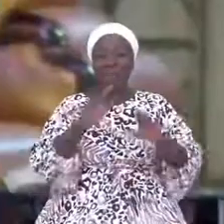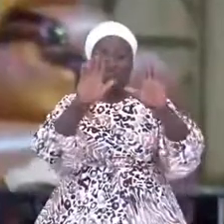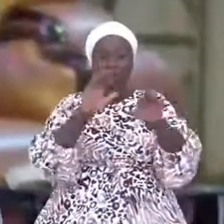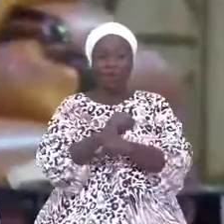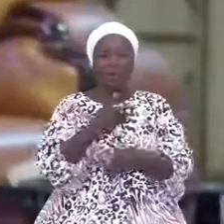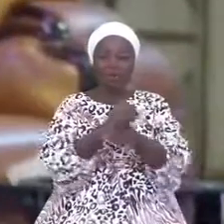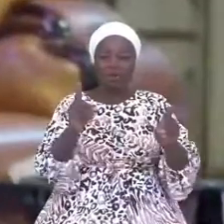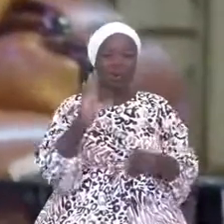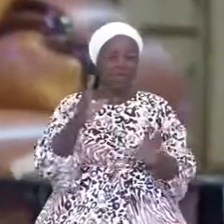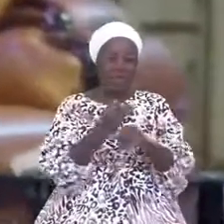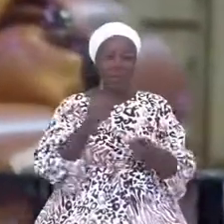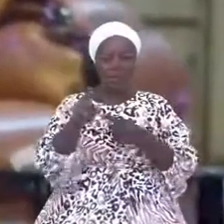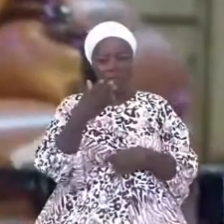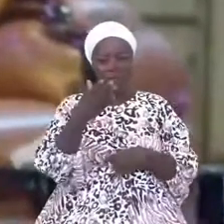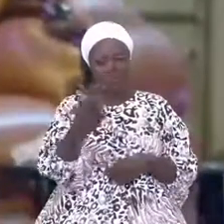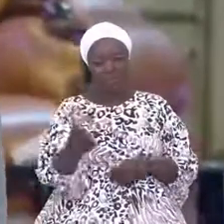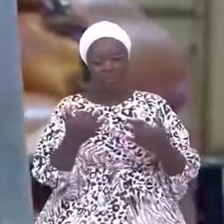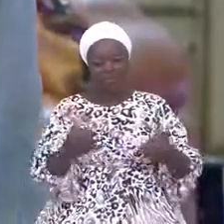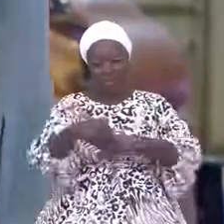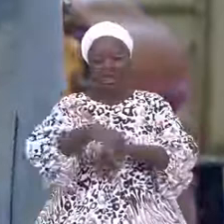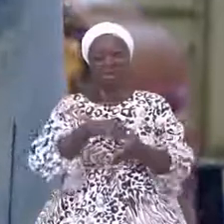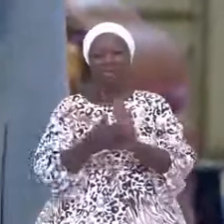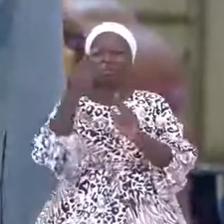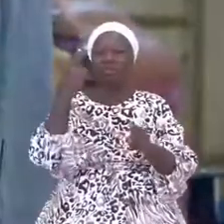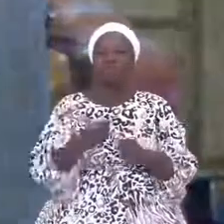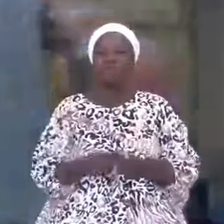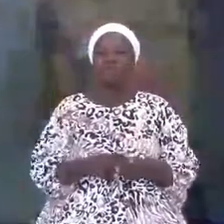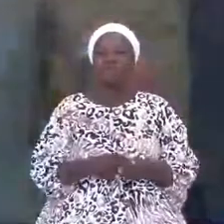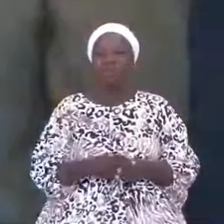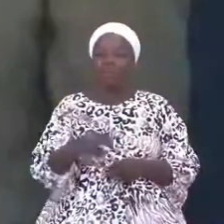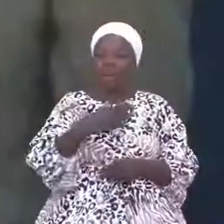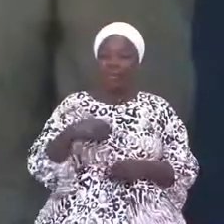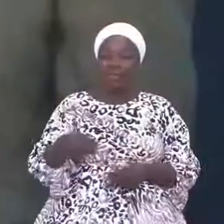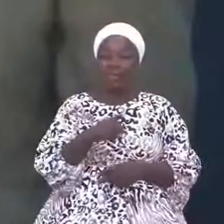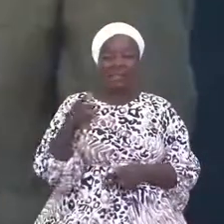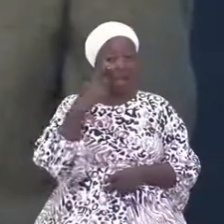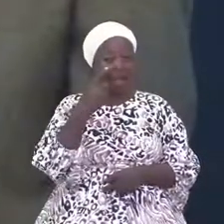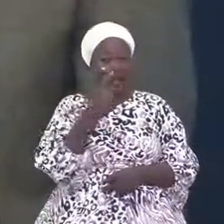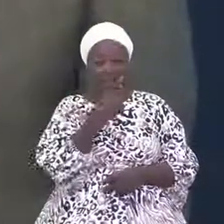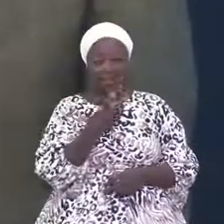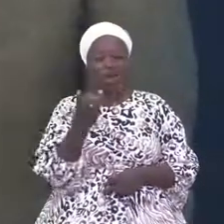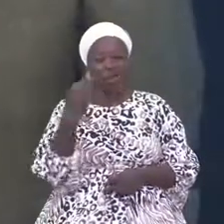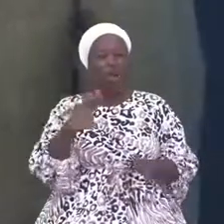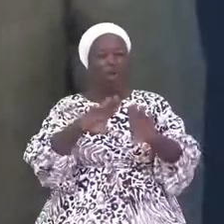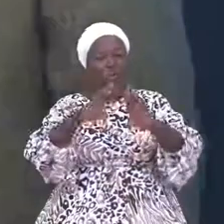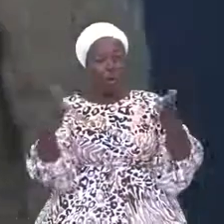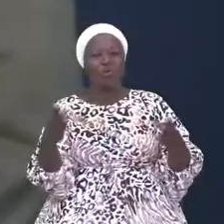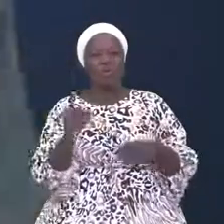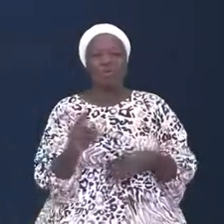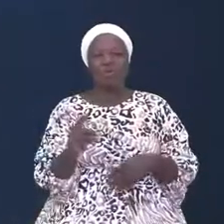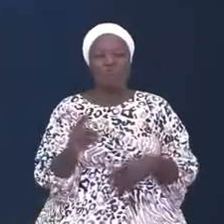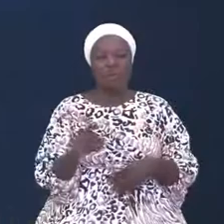Et ton miracle de guérison, ton miracle de délivrance va t'atteindre là-bas, ce soir au nom de Jésus.